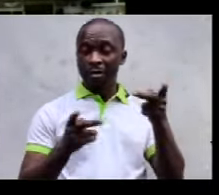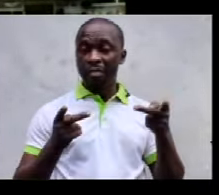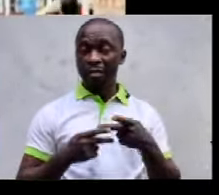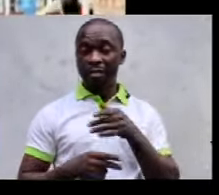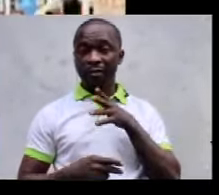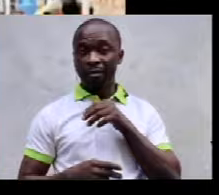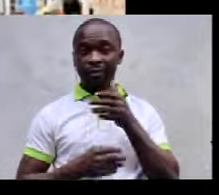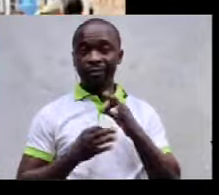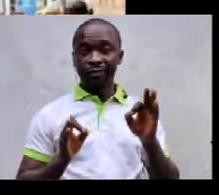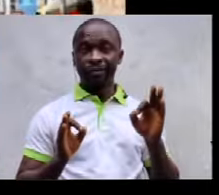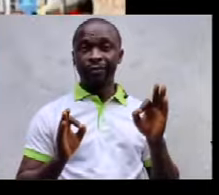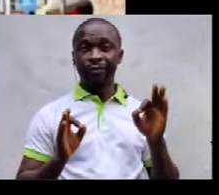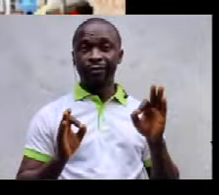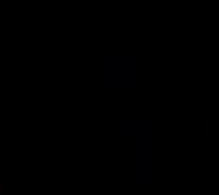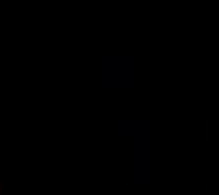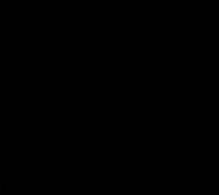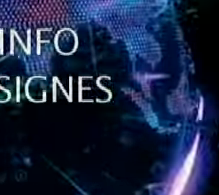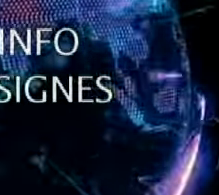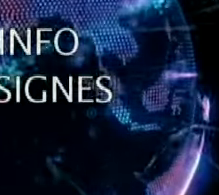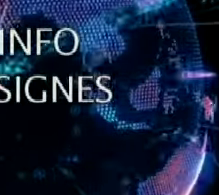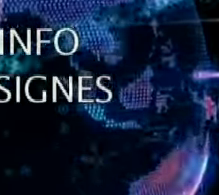la violation des droits de la femme.